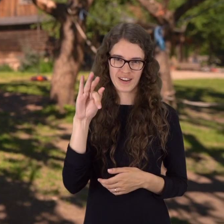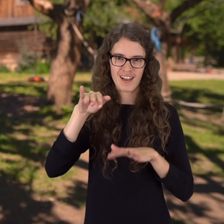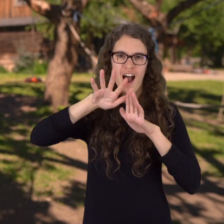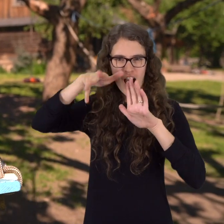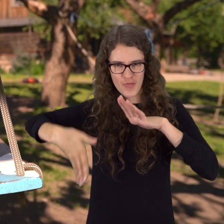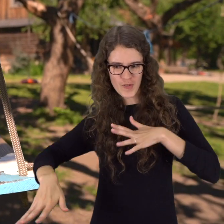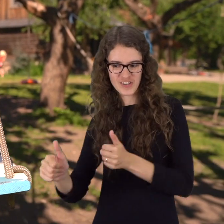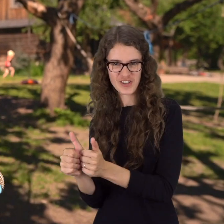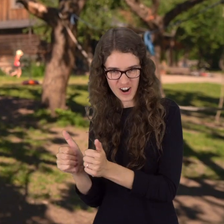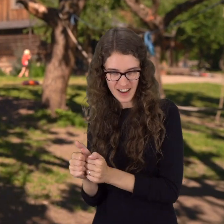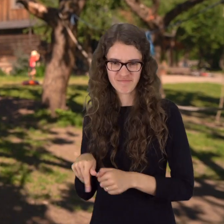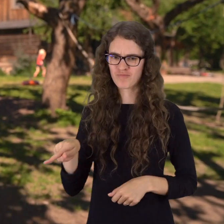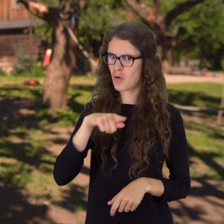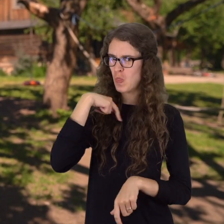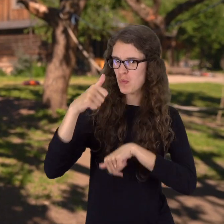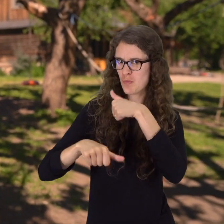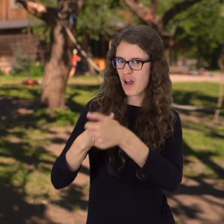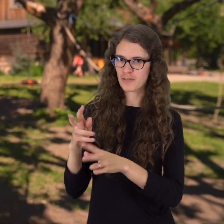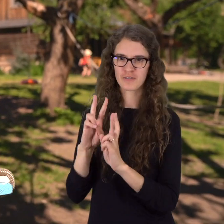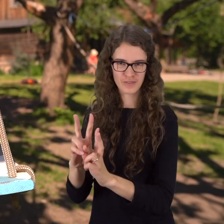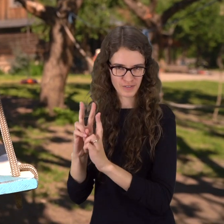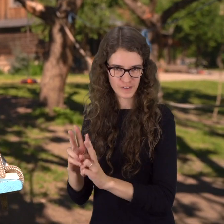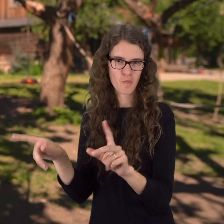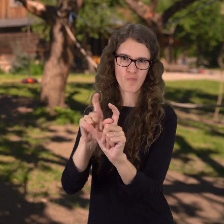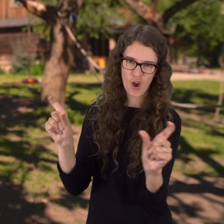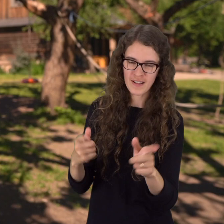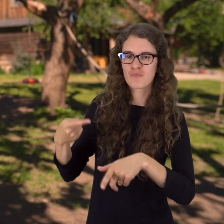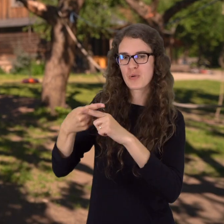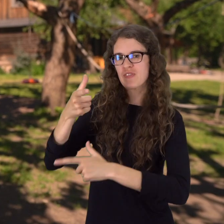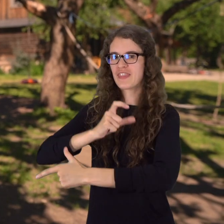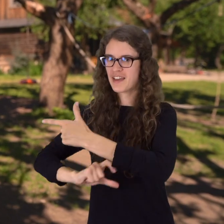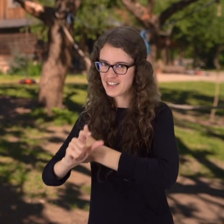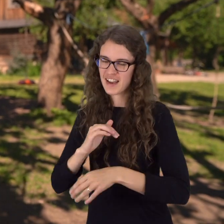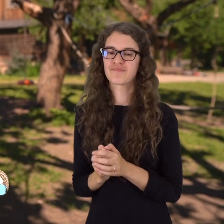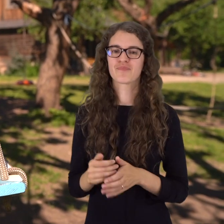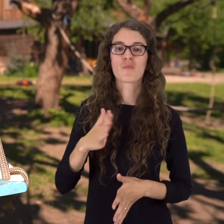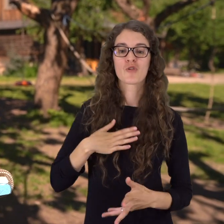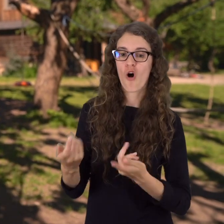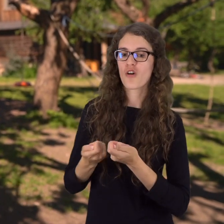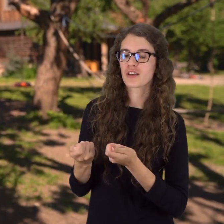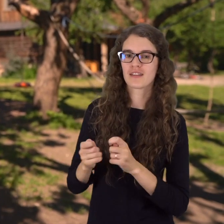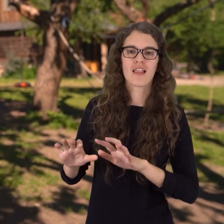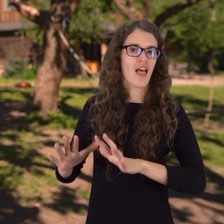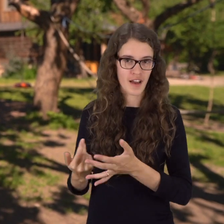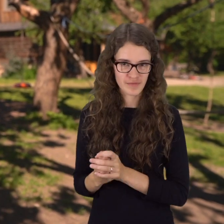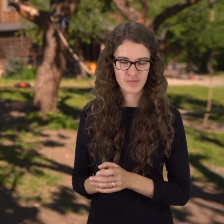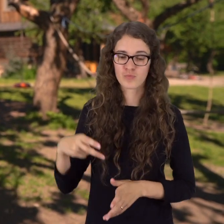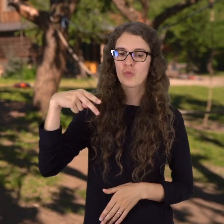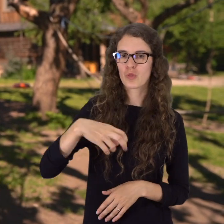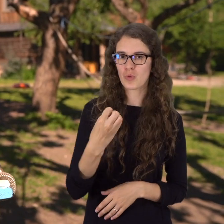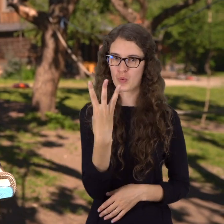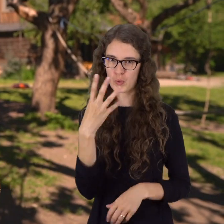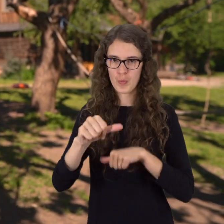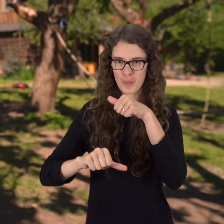Lauko darželis mokykla čia jau gyvuoja ne vienerius metus. Apie pačią mūsų organizaciją. Tai organizacija